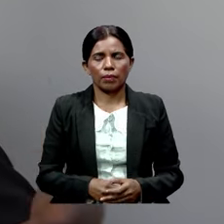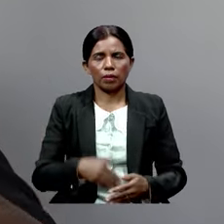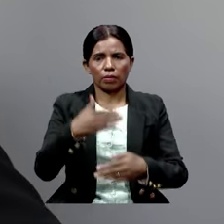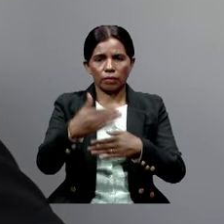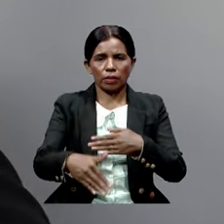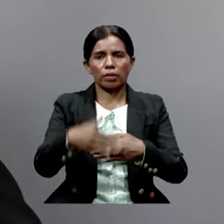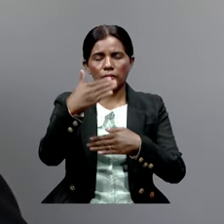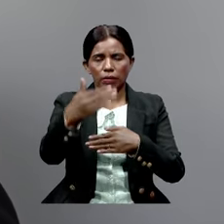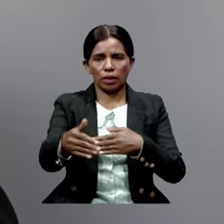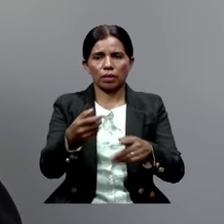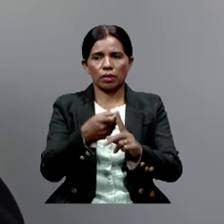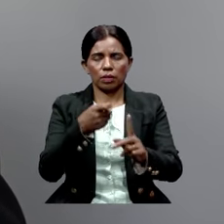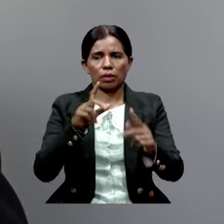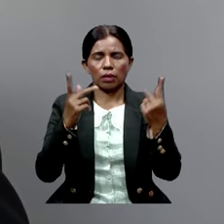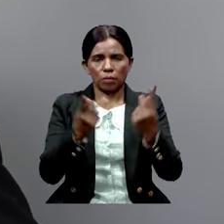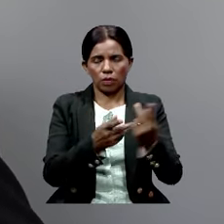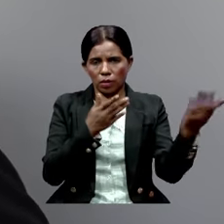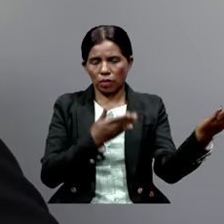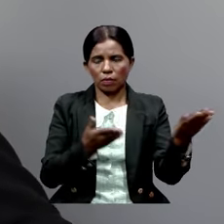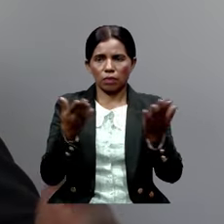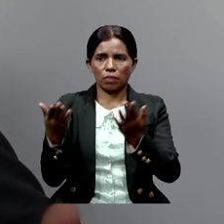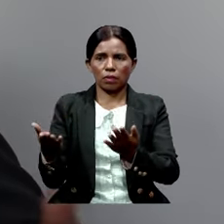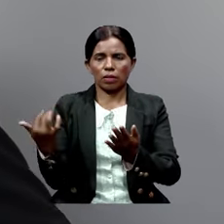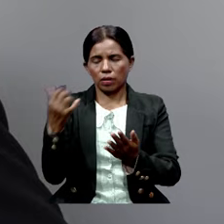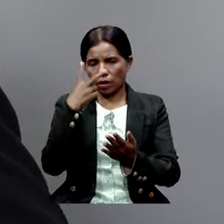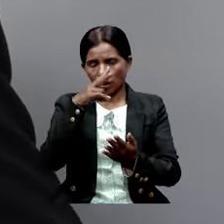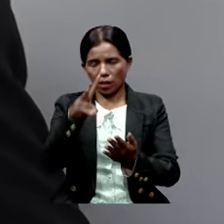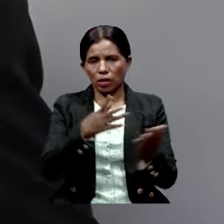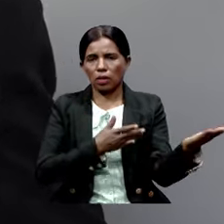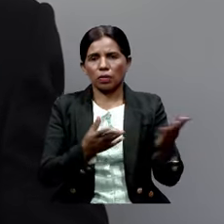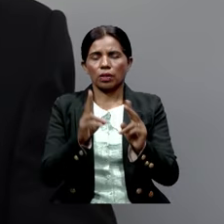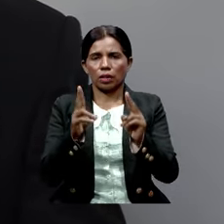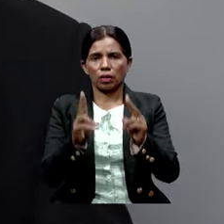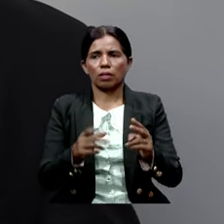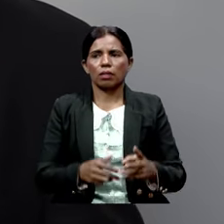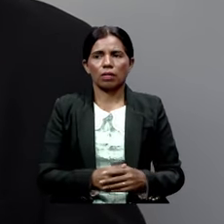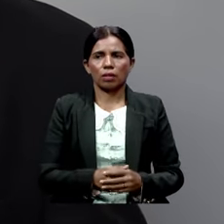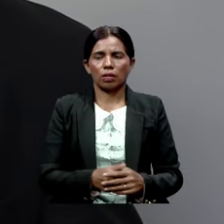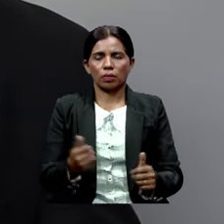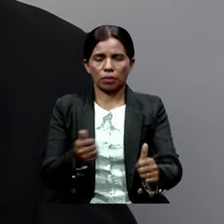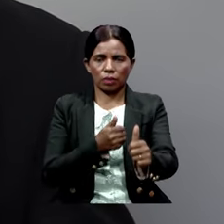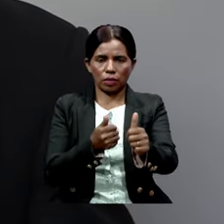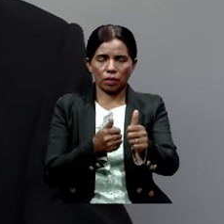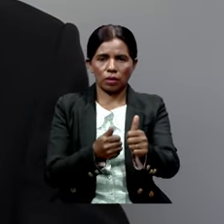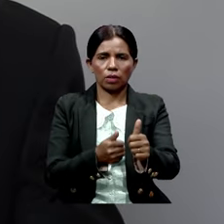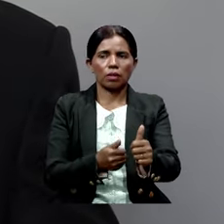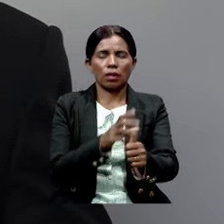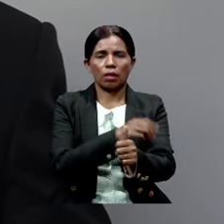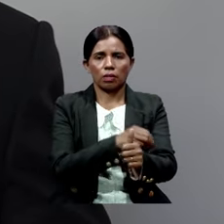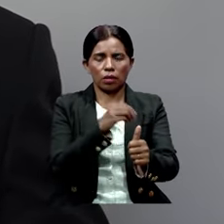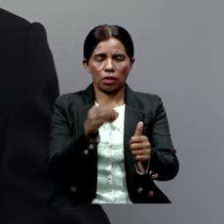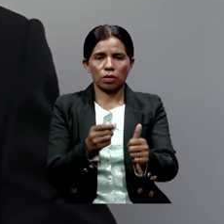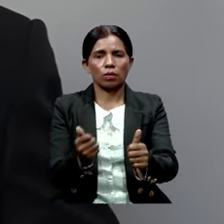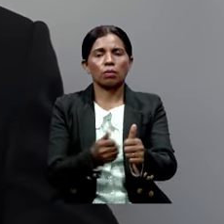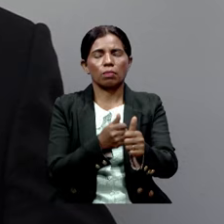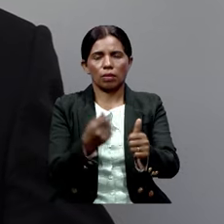fase sira hosi kompanya fornecedor nene sira kompanya ela permiten kita melalais perlu prensi nafatin necessidade ai moruk nebe